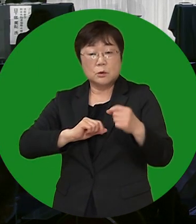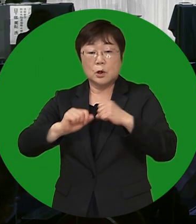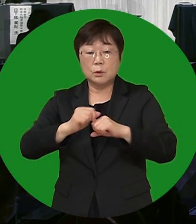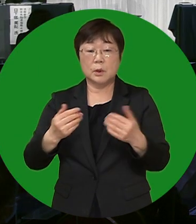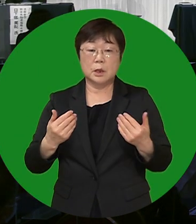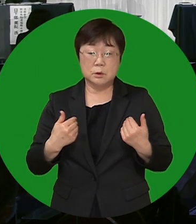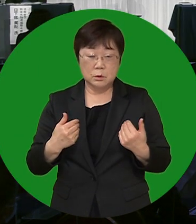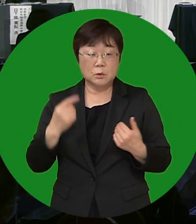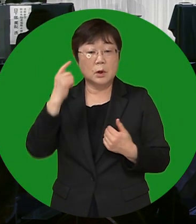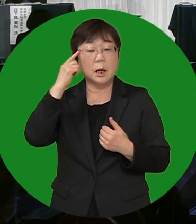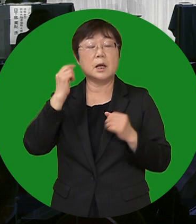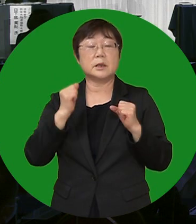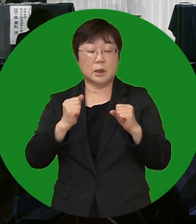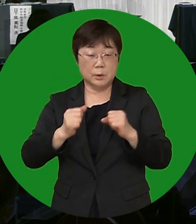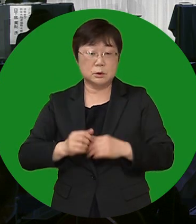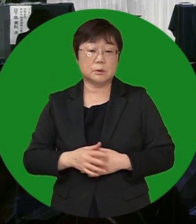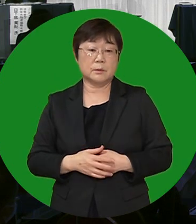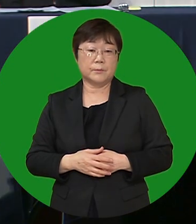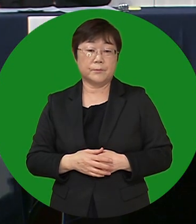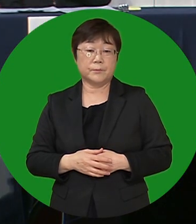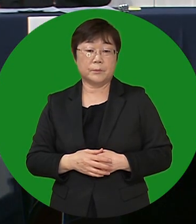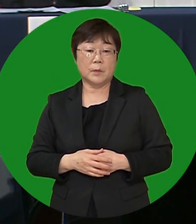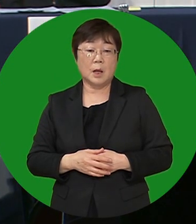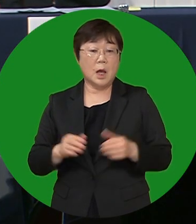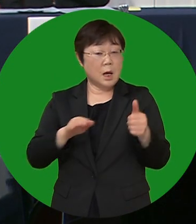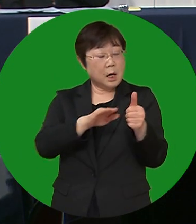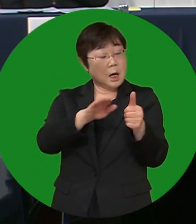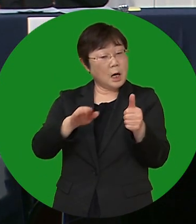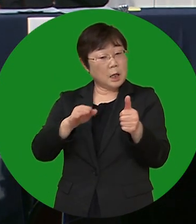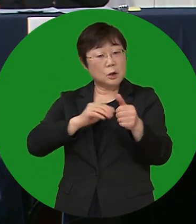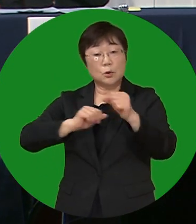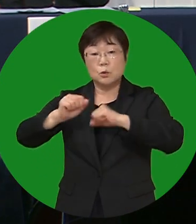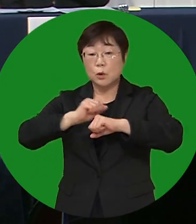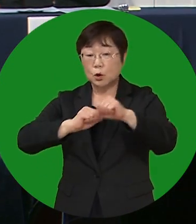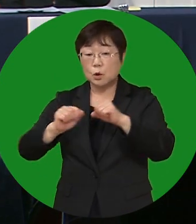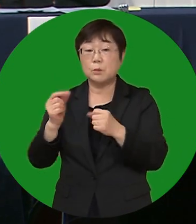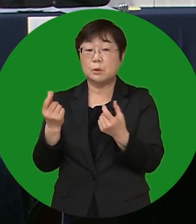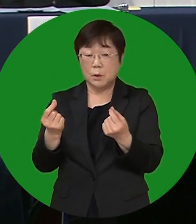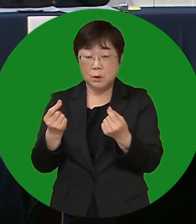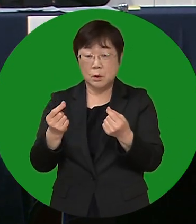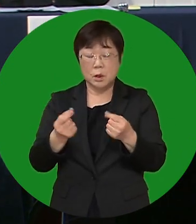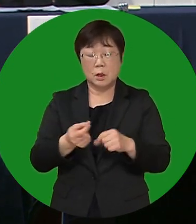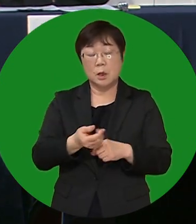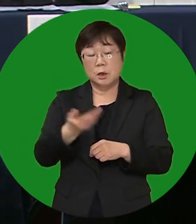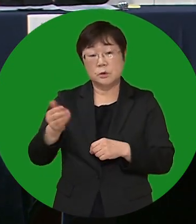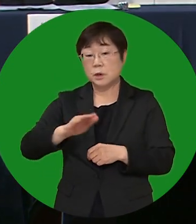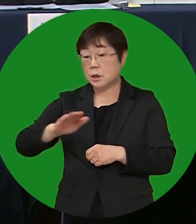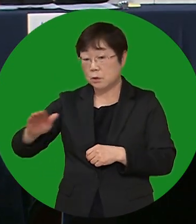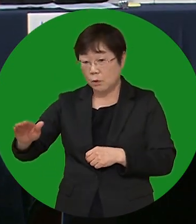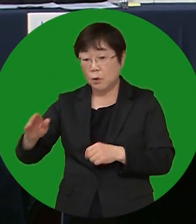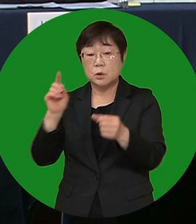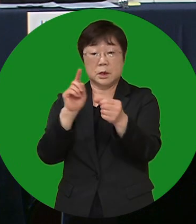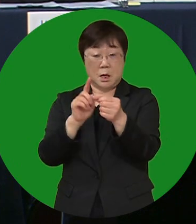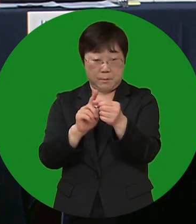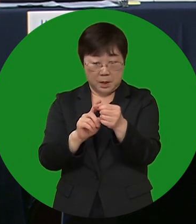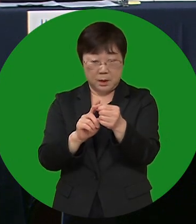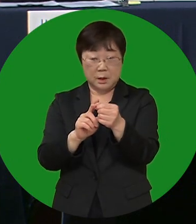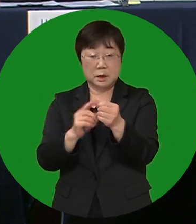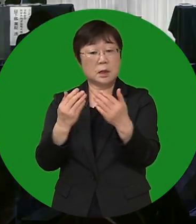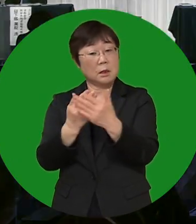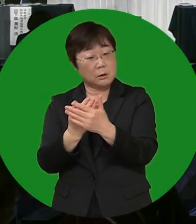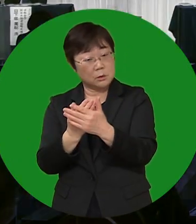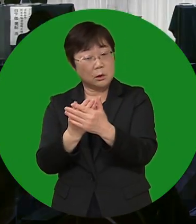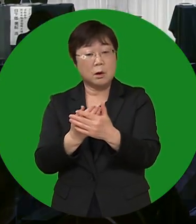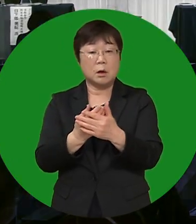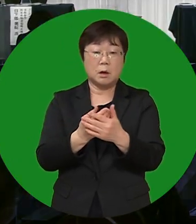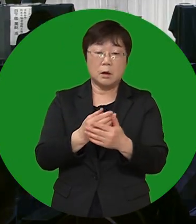いかなければならないという風に考えておりますまたまあの環境への取り組みもそうなんですけれども次世代のためということになると